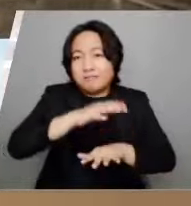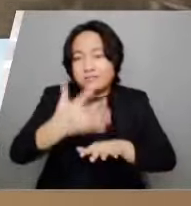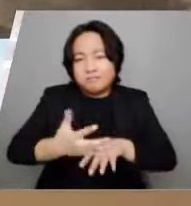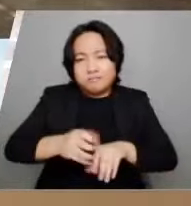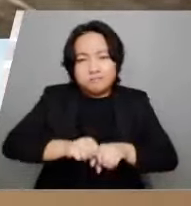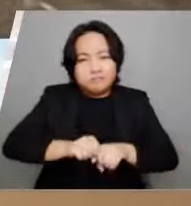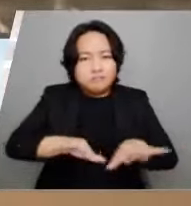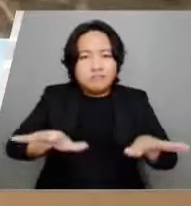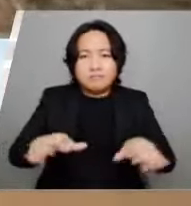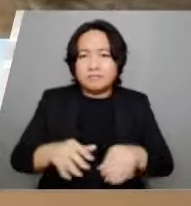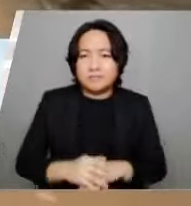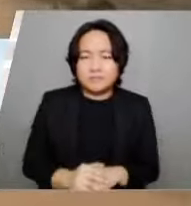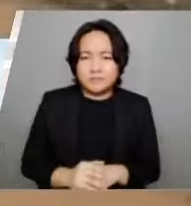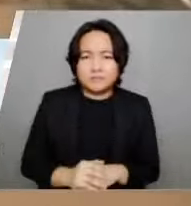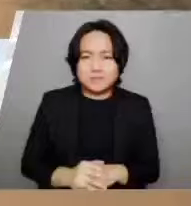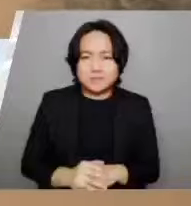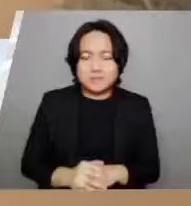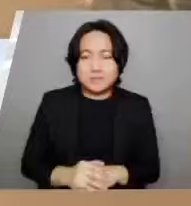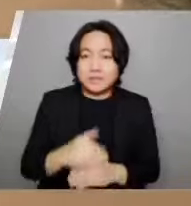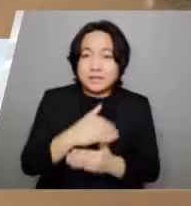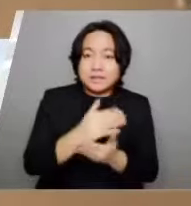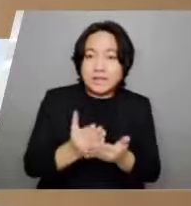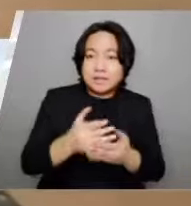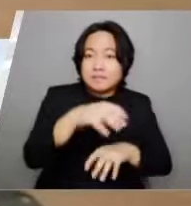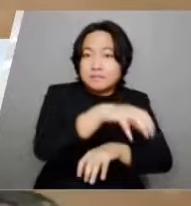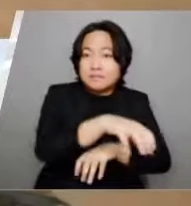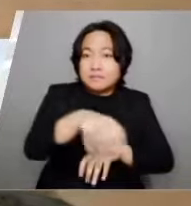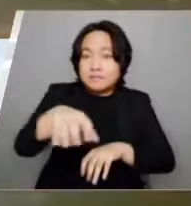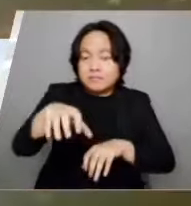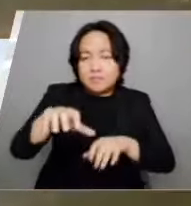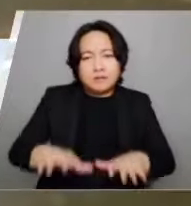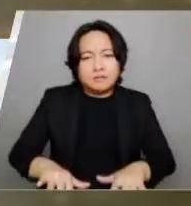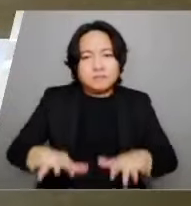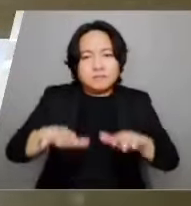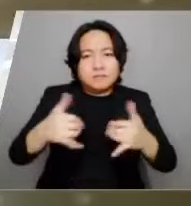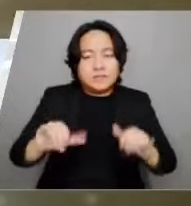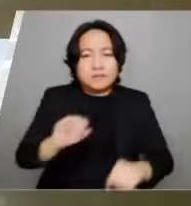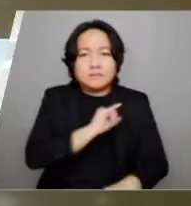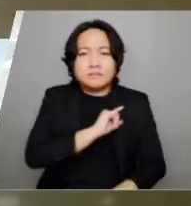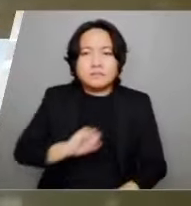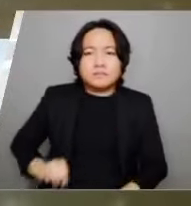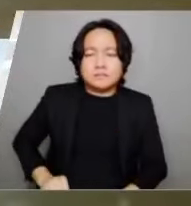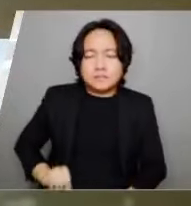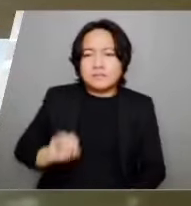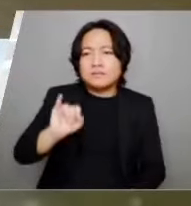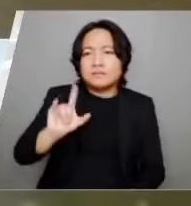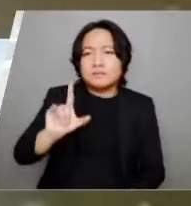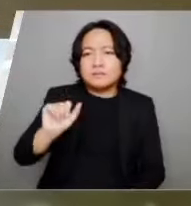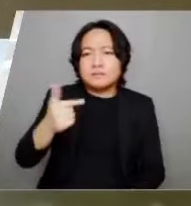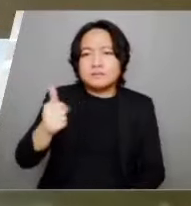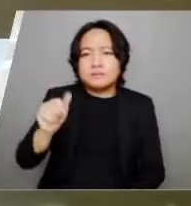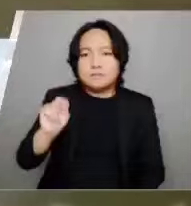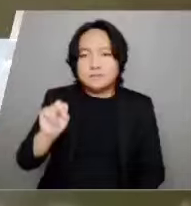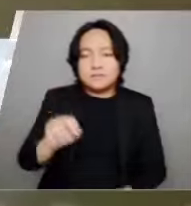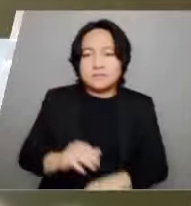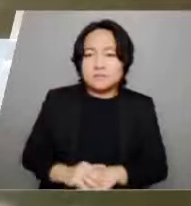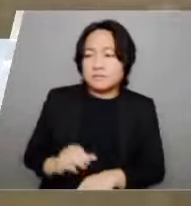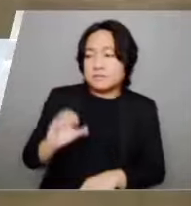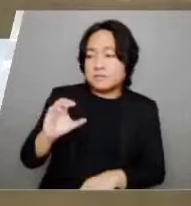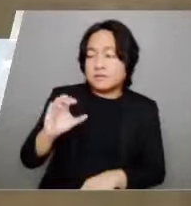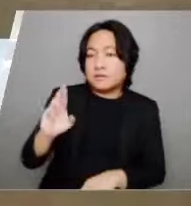Nananatiling lubog sa baha ang ilang bahay sa Ilagan City sa Isabela. Ayon sa CDRRMO Ilagan, aabot sa